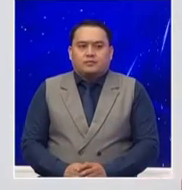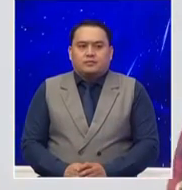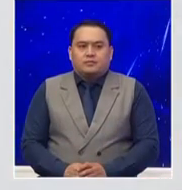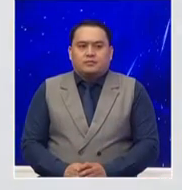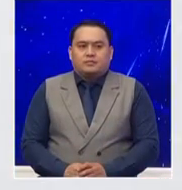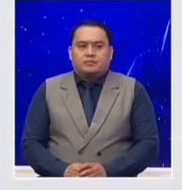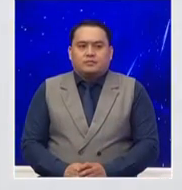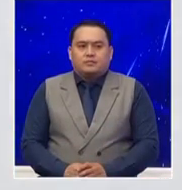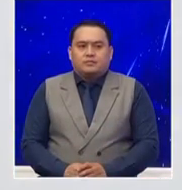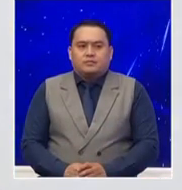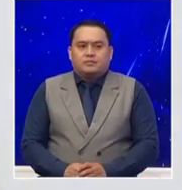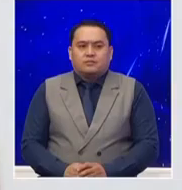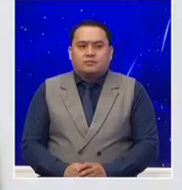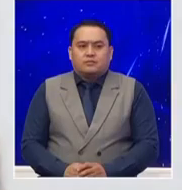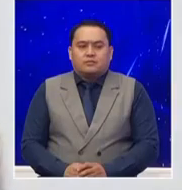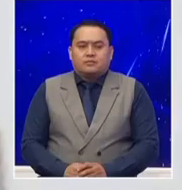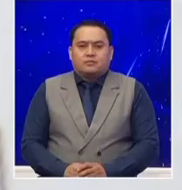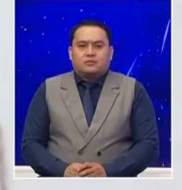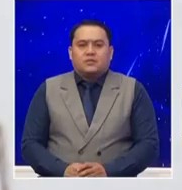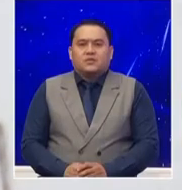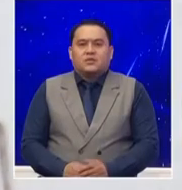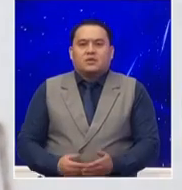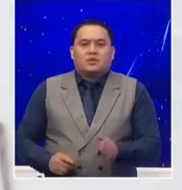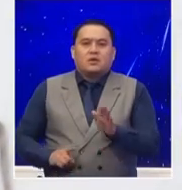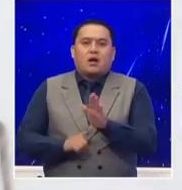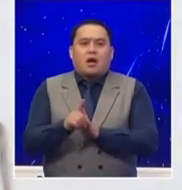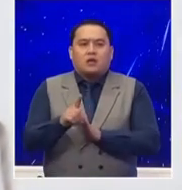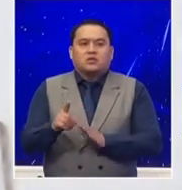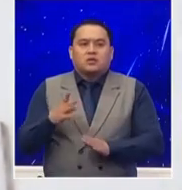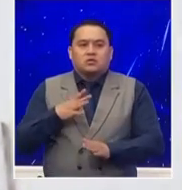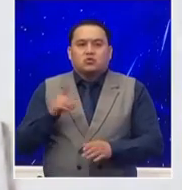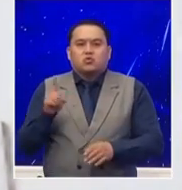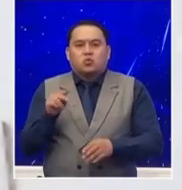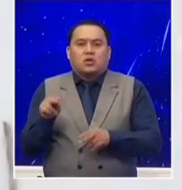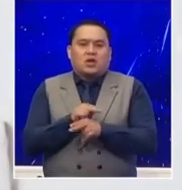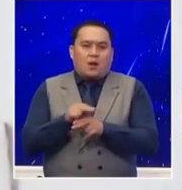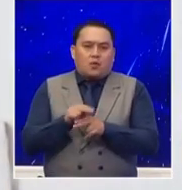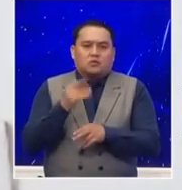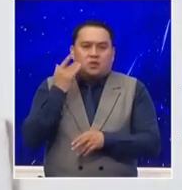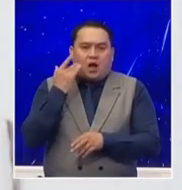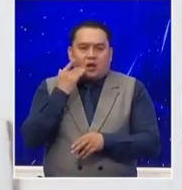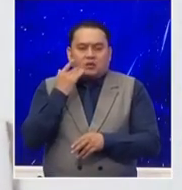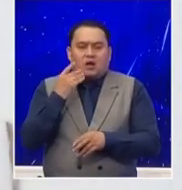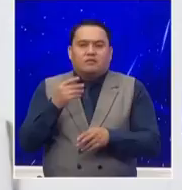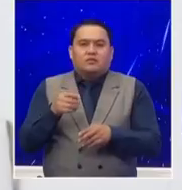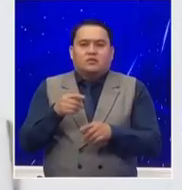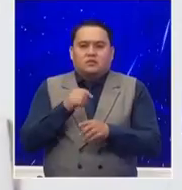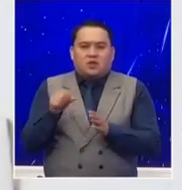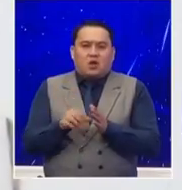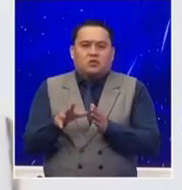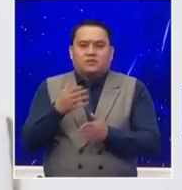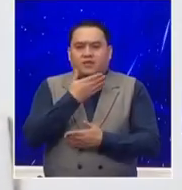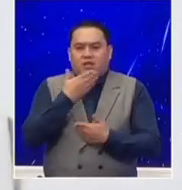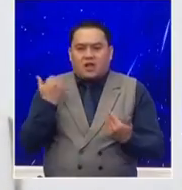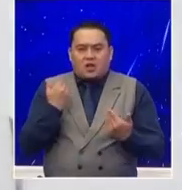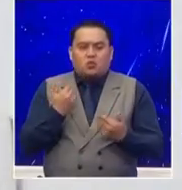жасап отырмыз. С момента заселения я бесконечно что-то ремонтирую. Часто патроны выбивает, нет света.